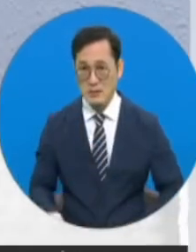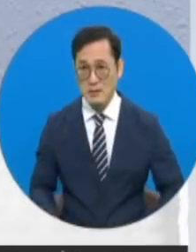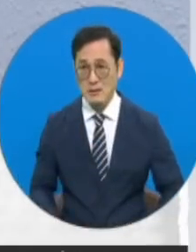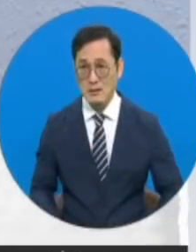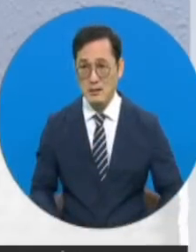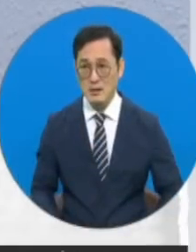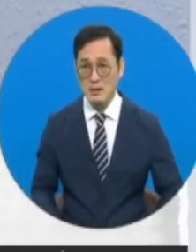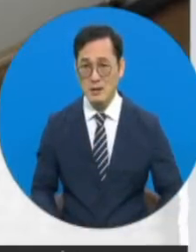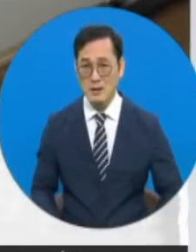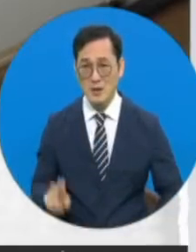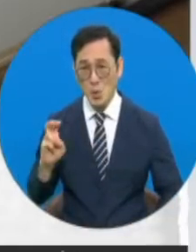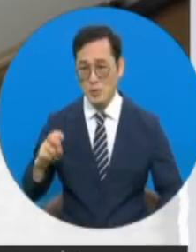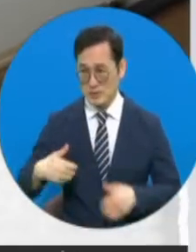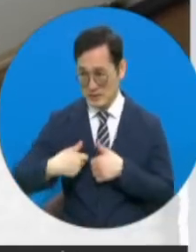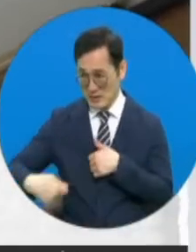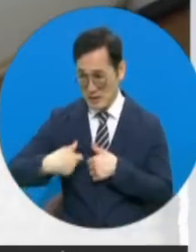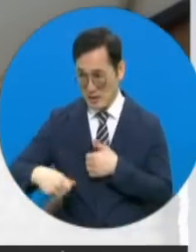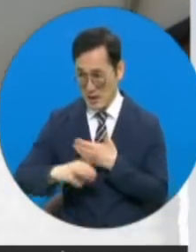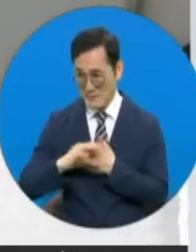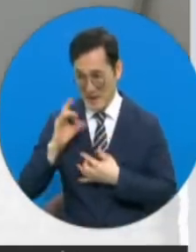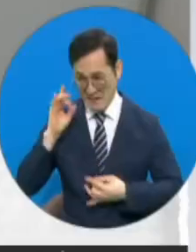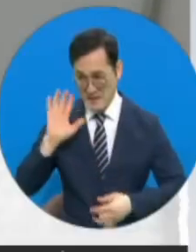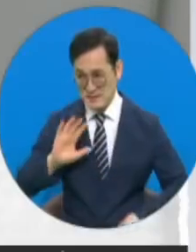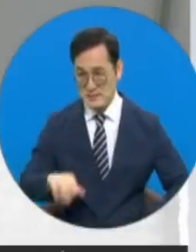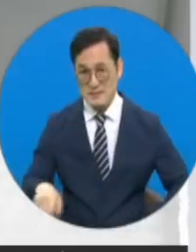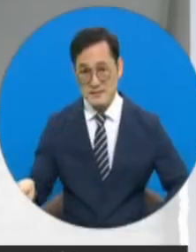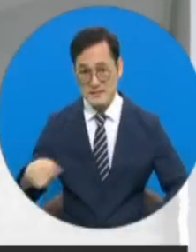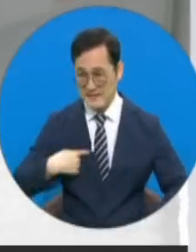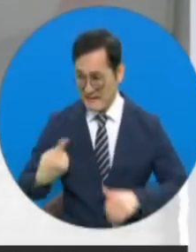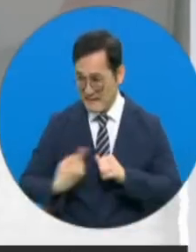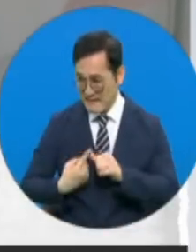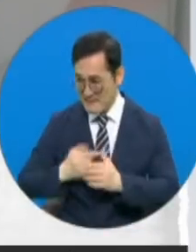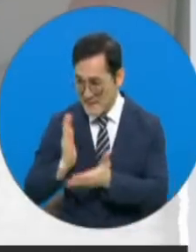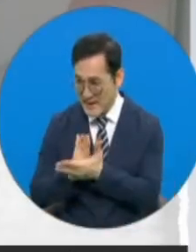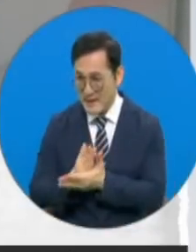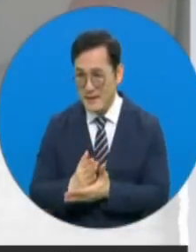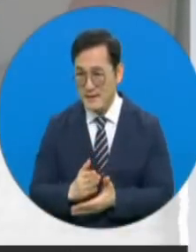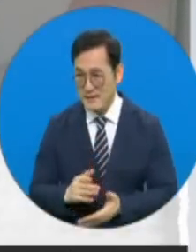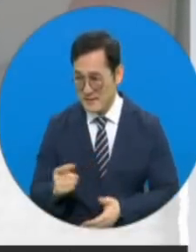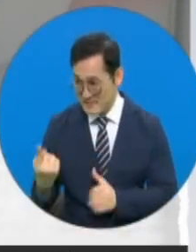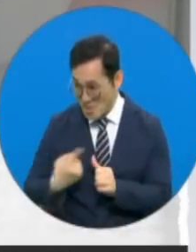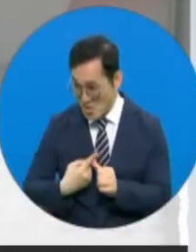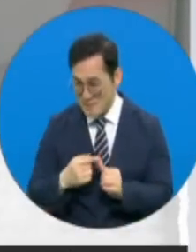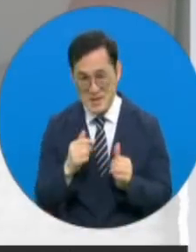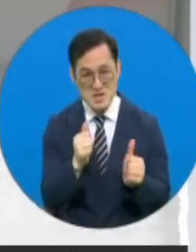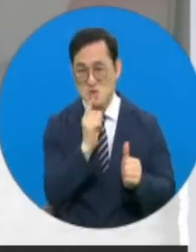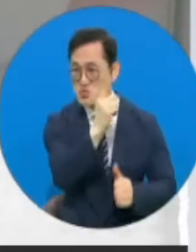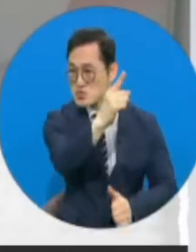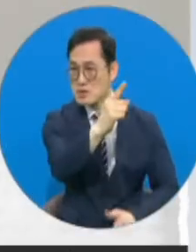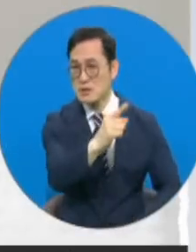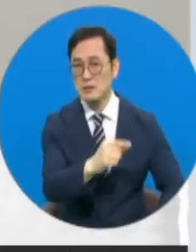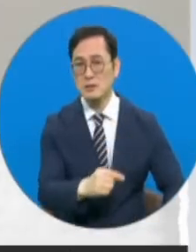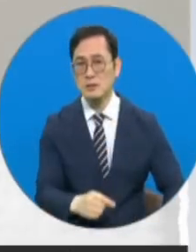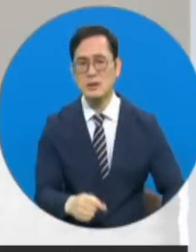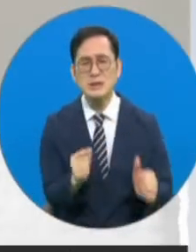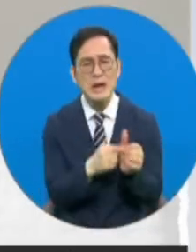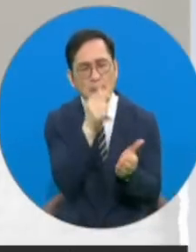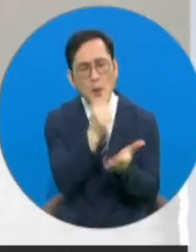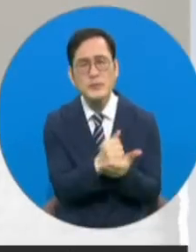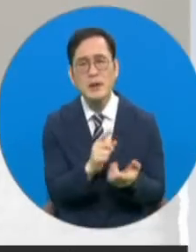할지 패널이라 할지 이런 곳에 이제 경고성 발언을 지금 계속적으로 하고 있는데 본질에 대해서는